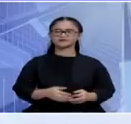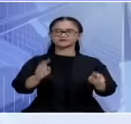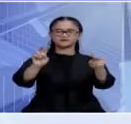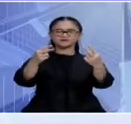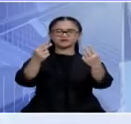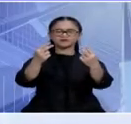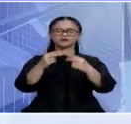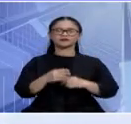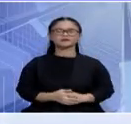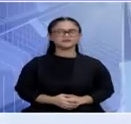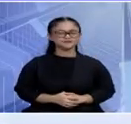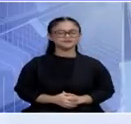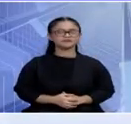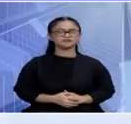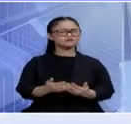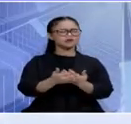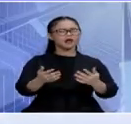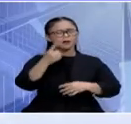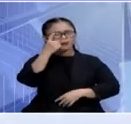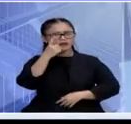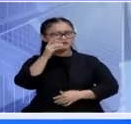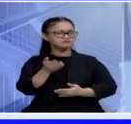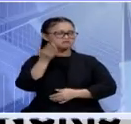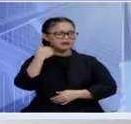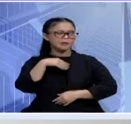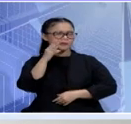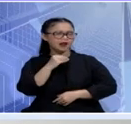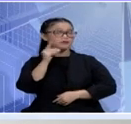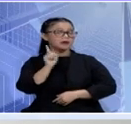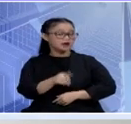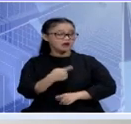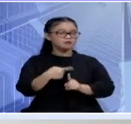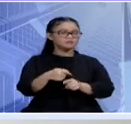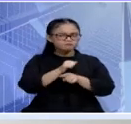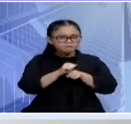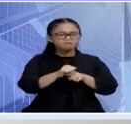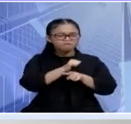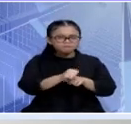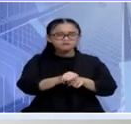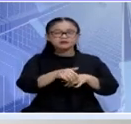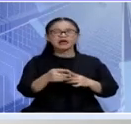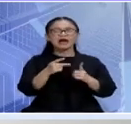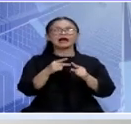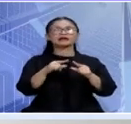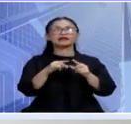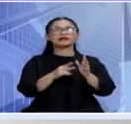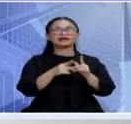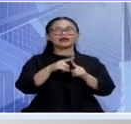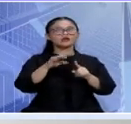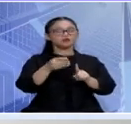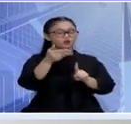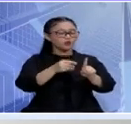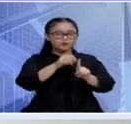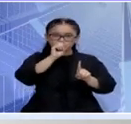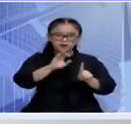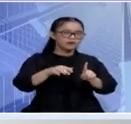Anda kembali di Lintasan News Siang, pemirsa. Belajar dari kekalahan sebelumnya dan latihan keras membuat Haryanto Arbi dijuluki Smash